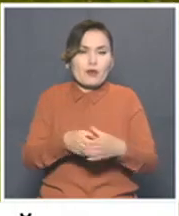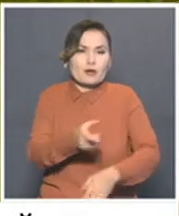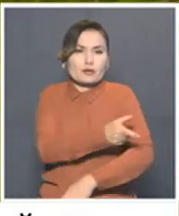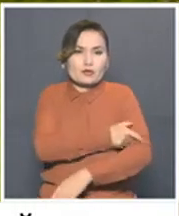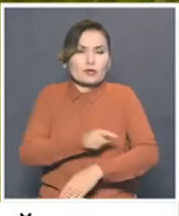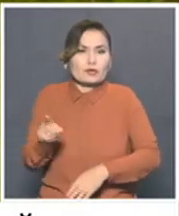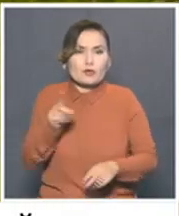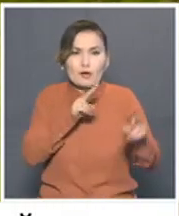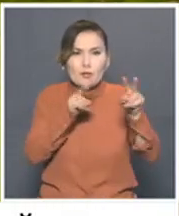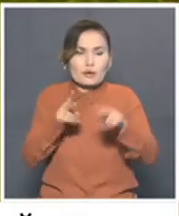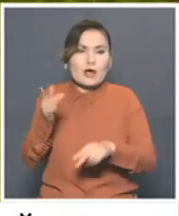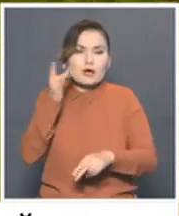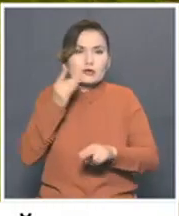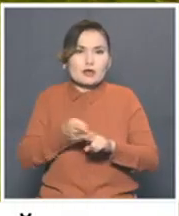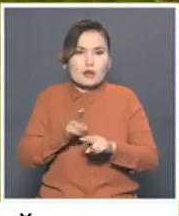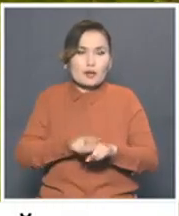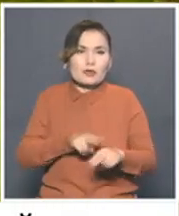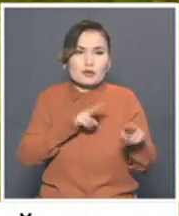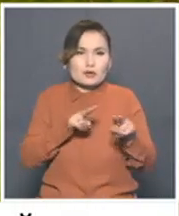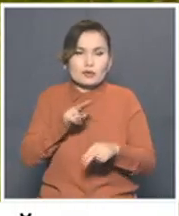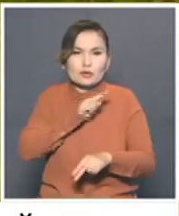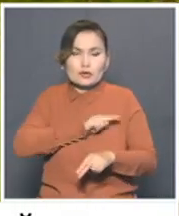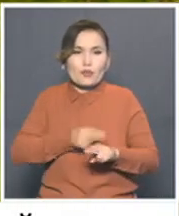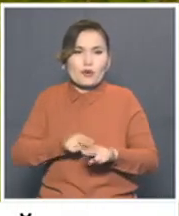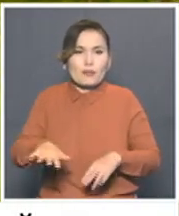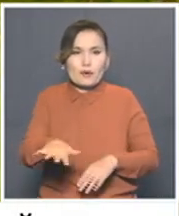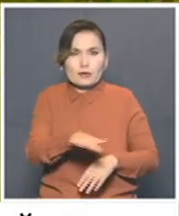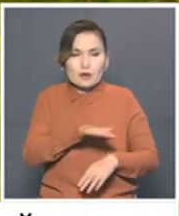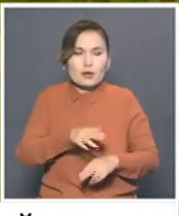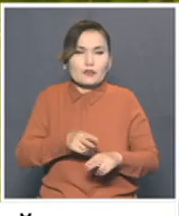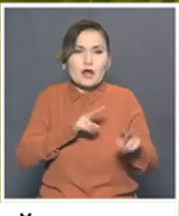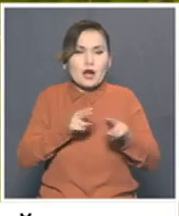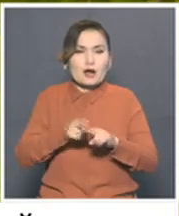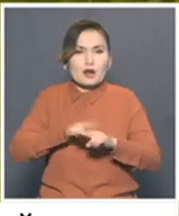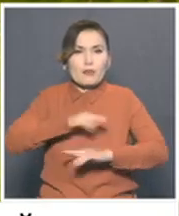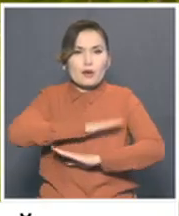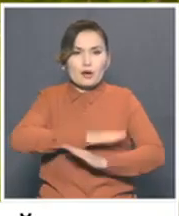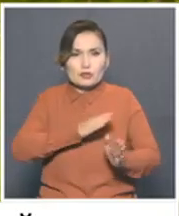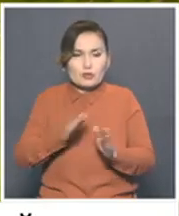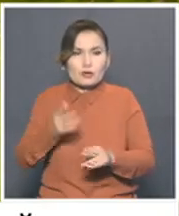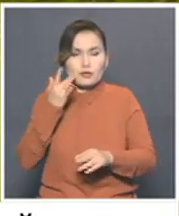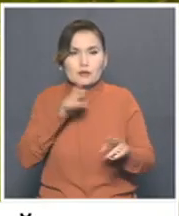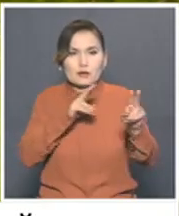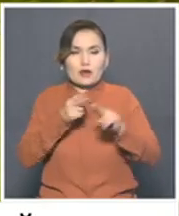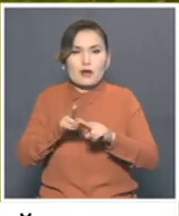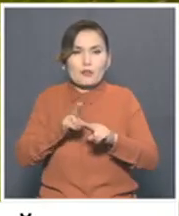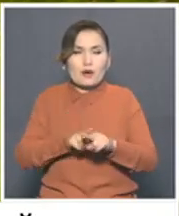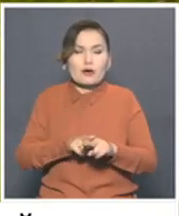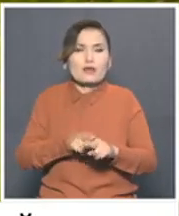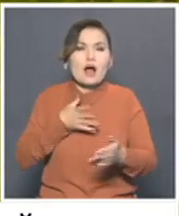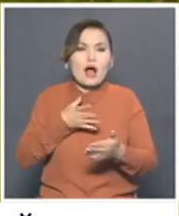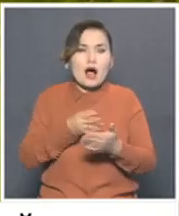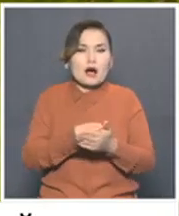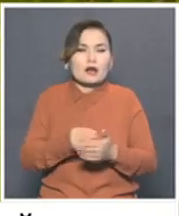қызметкерлерін бірлесіп арнайы расстановка жасалып, сол аумақты қадағалаймыз. Уақыт аралығында қызметкерлер сонда болады. Ал қасындағы ақылы